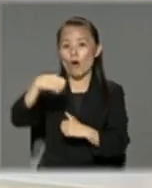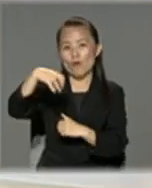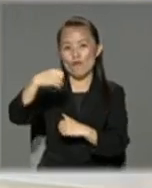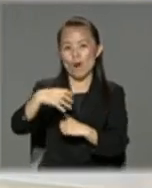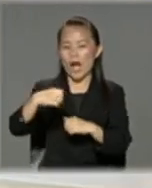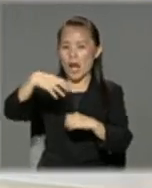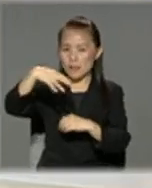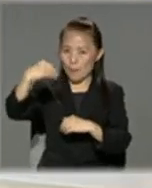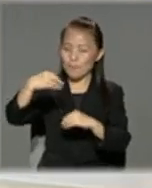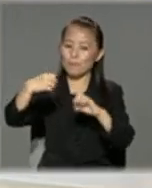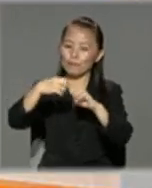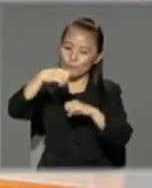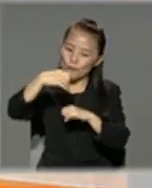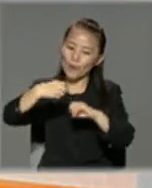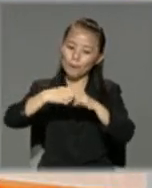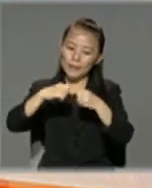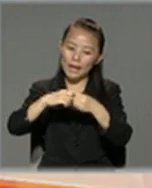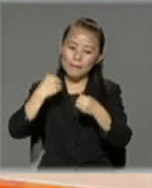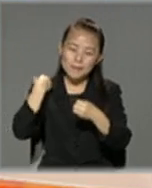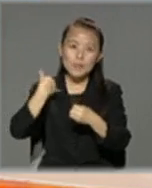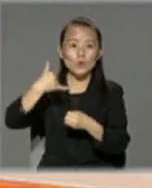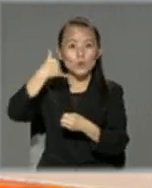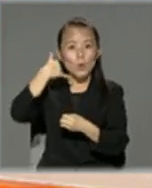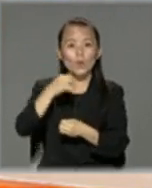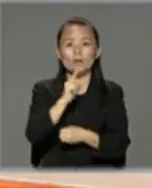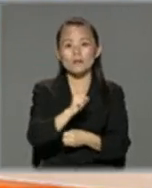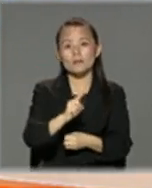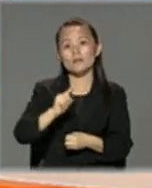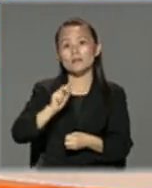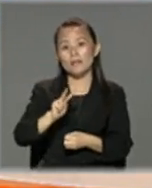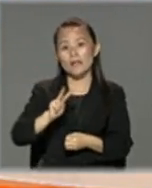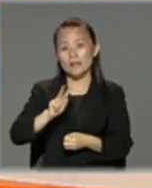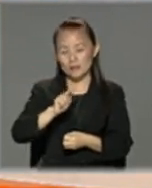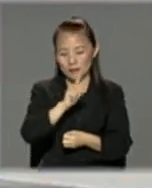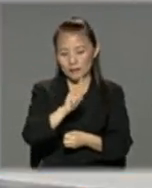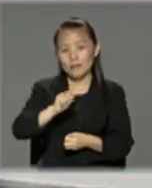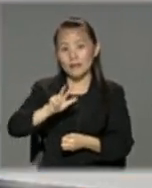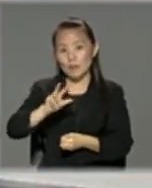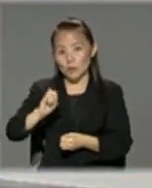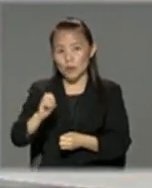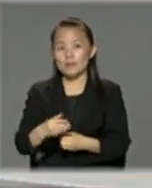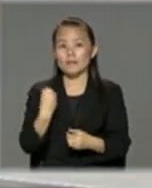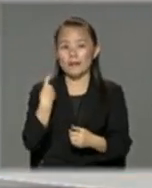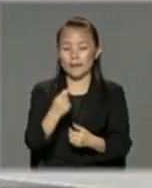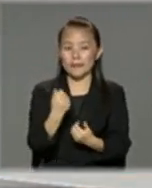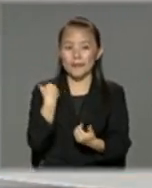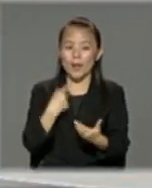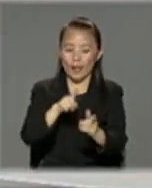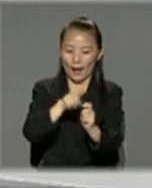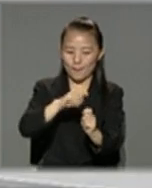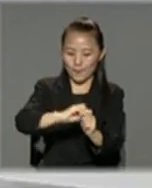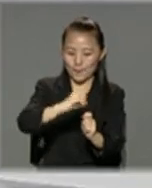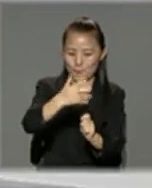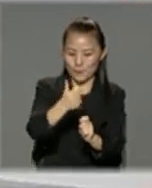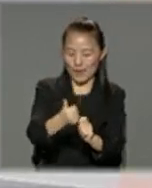ไฟฟ้าขัดข้องผ่าน mea CallCenterหมายเลข 1130หรือ mea SmartLife Applicationจะส่ง